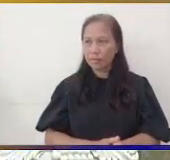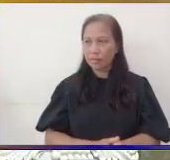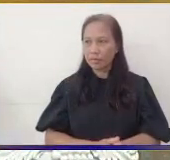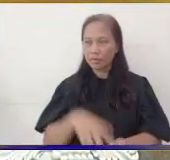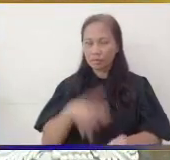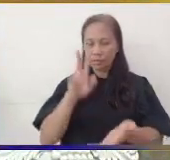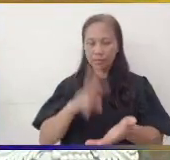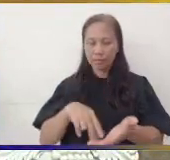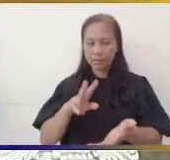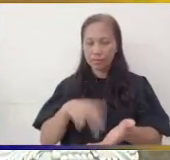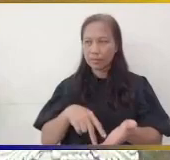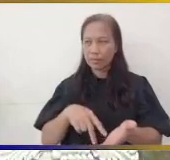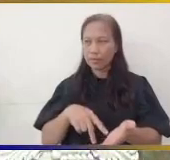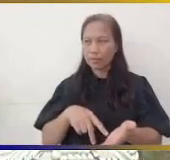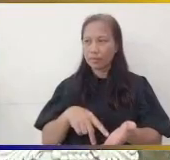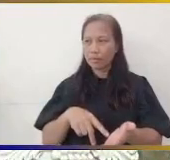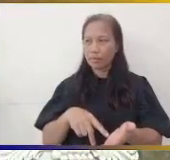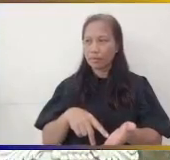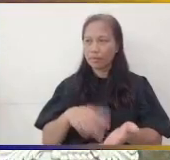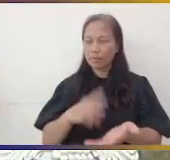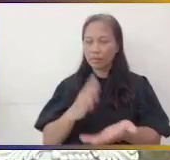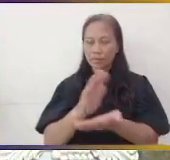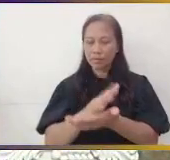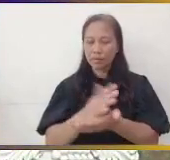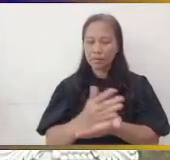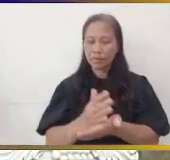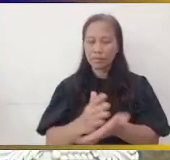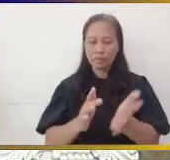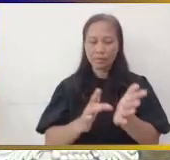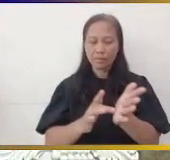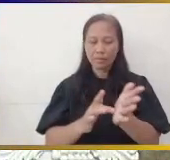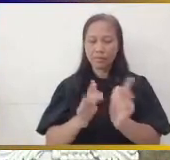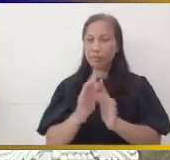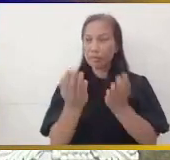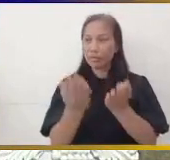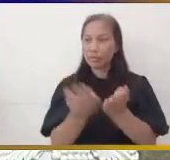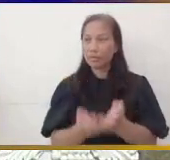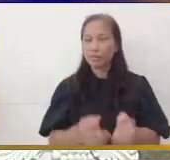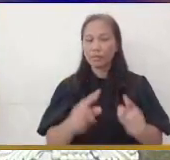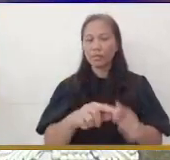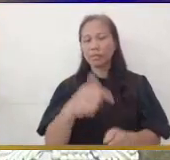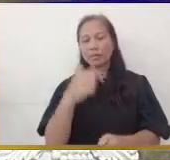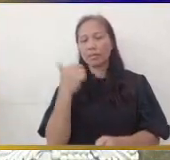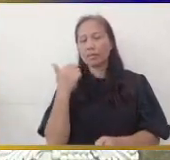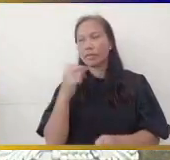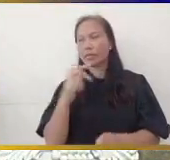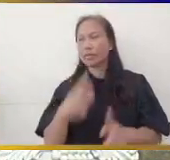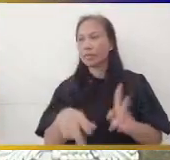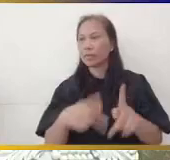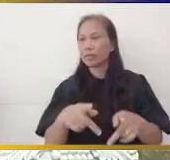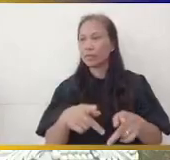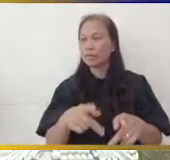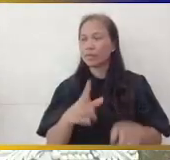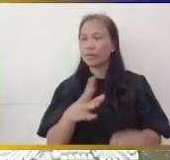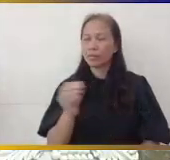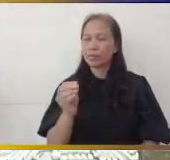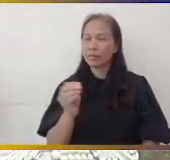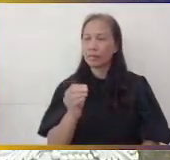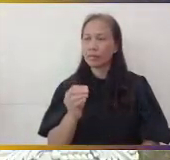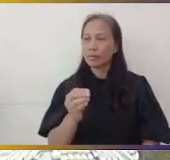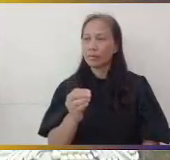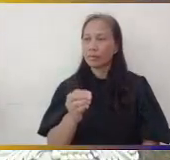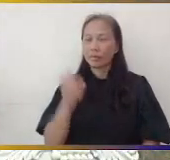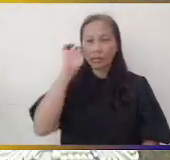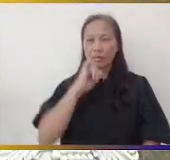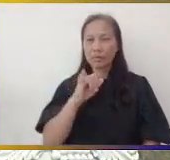all right si John wycliff he believed in taking the gospel to the people and Actually siya po ang